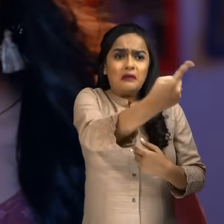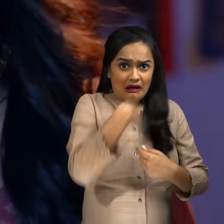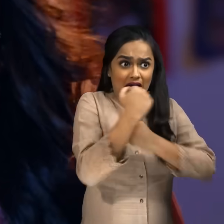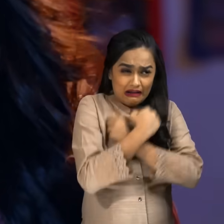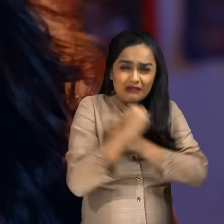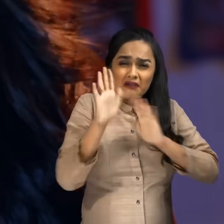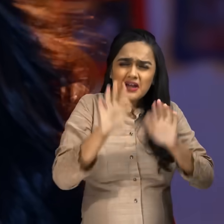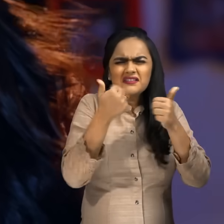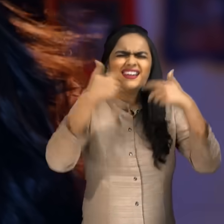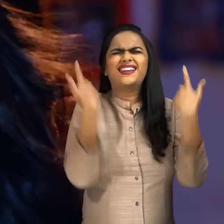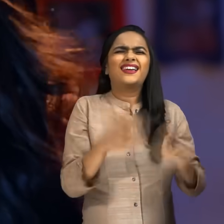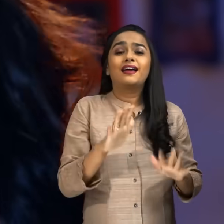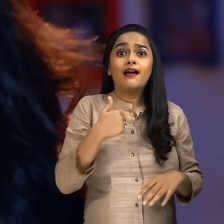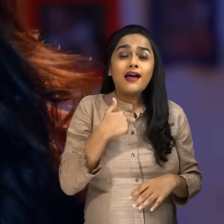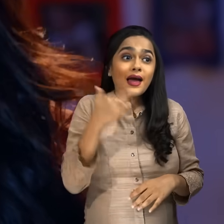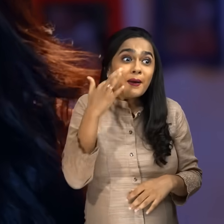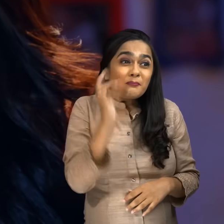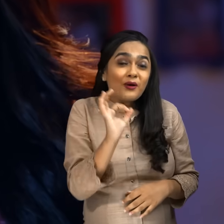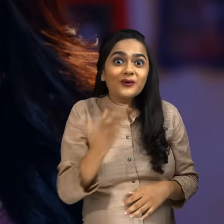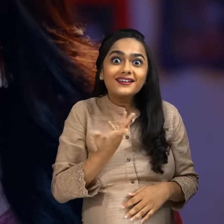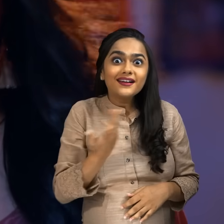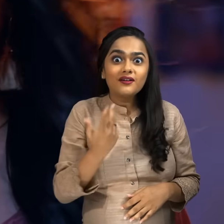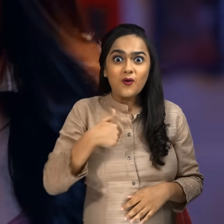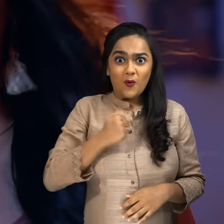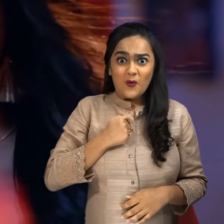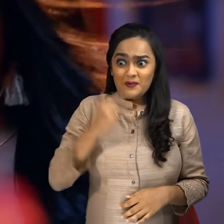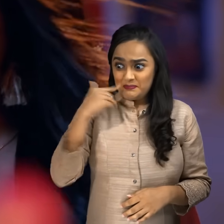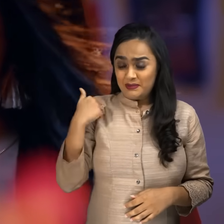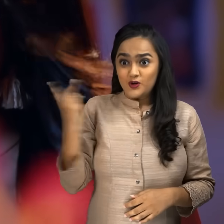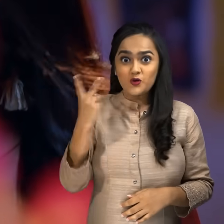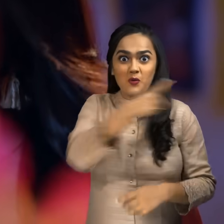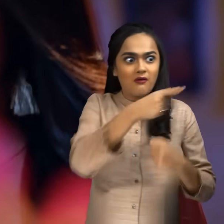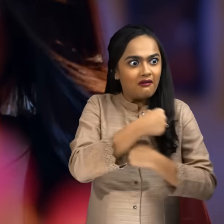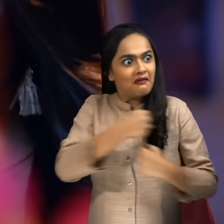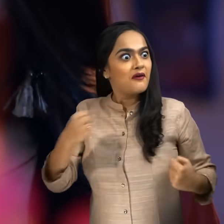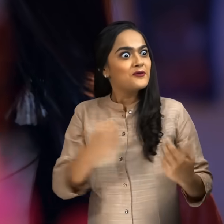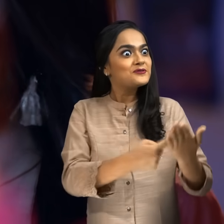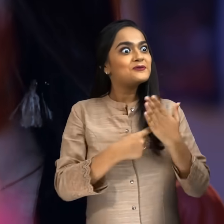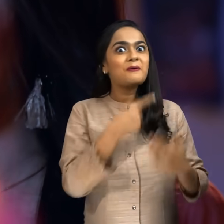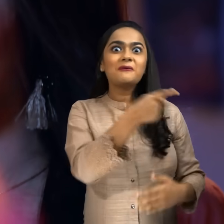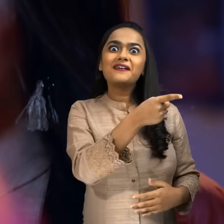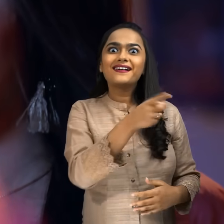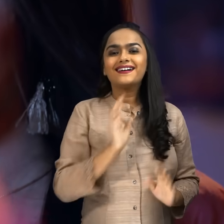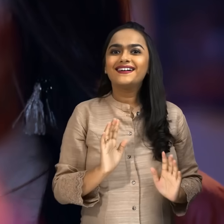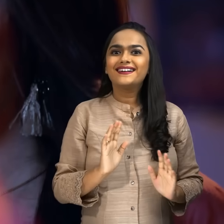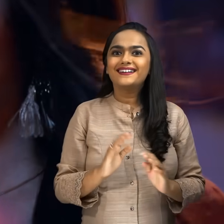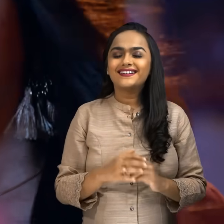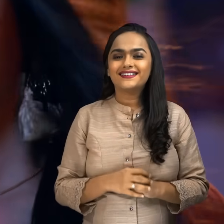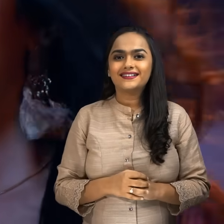वैसे वो प्यार करे ना करे, मेरे लिए तो इतना ही काफी है कि उसने एटलीस्ट मेरे भाइयों के सामने हिम्मत दिखाई।